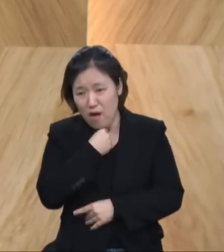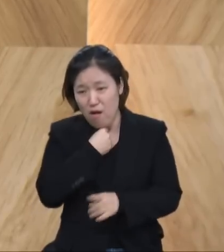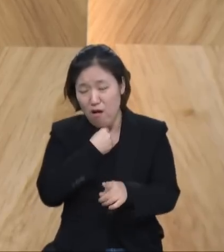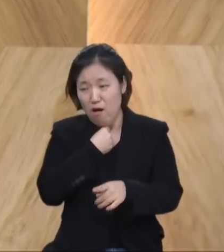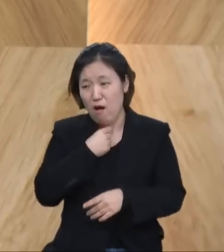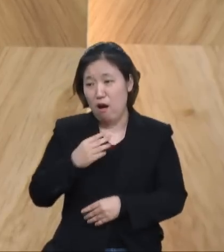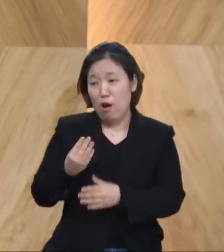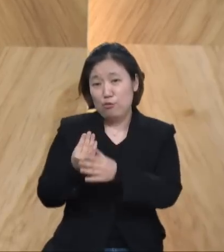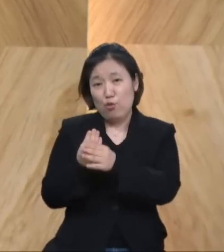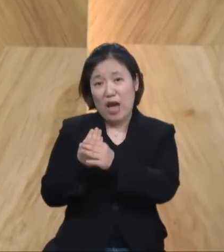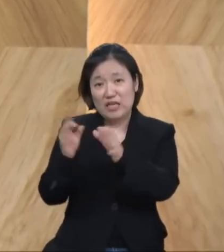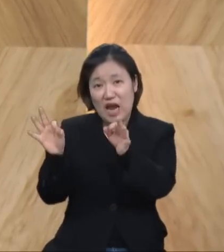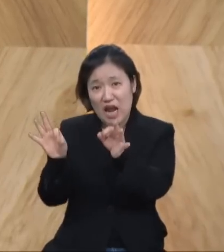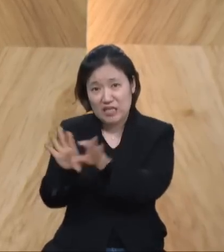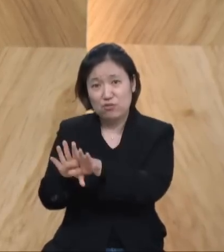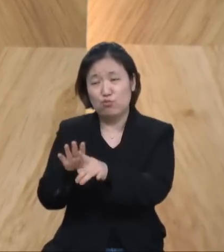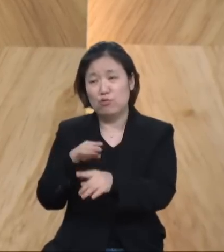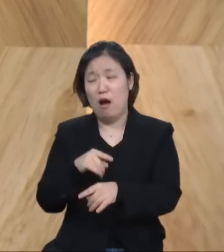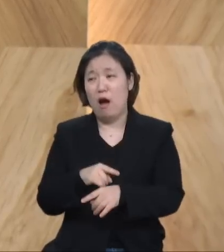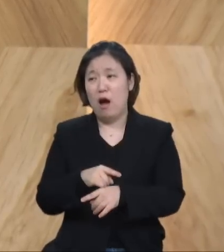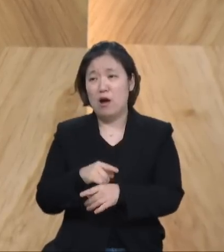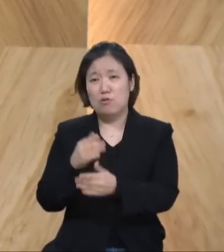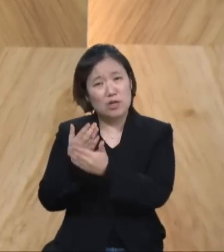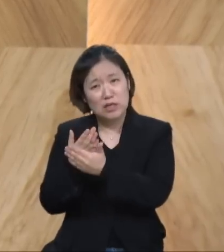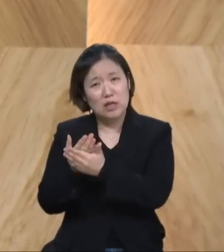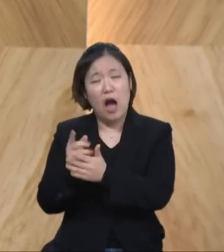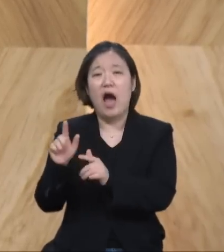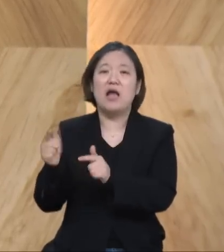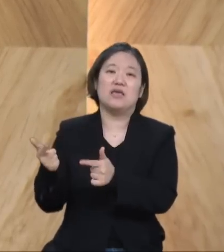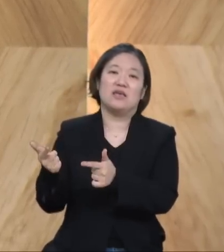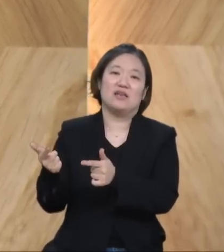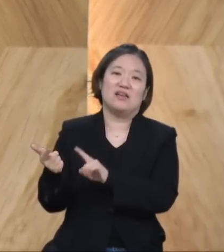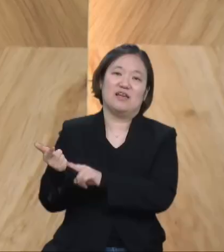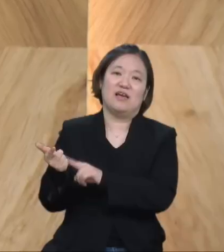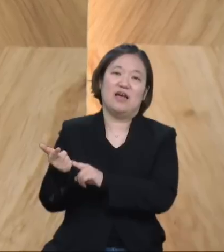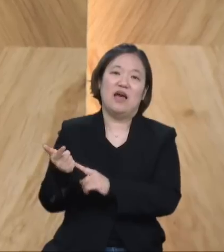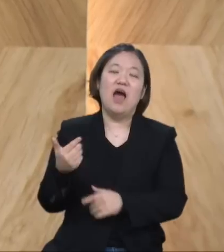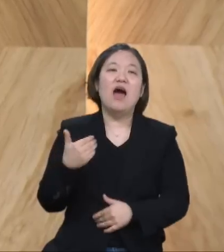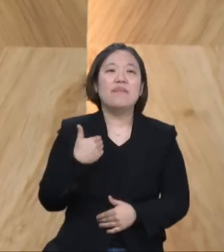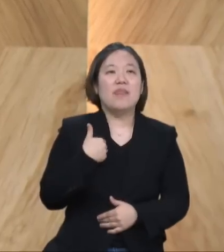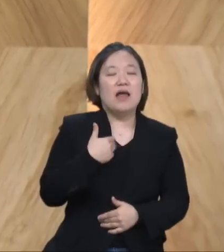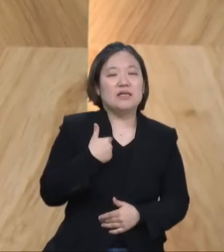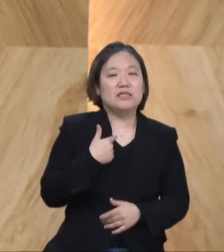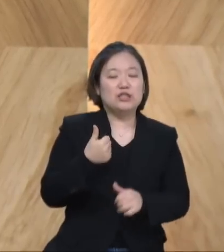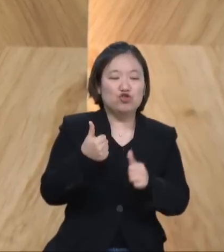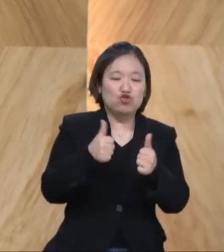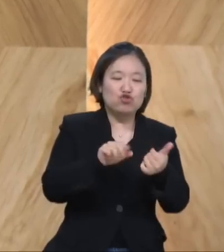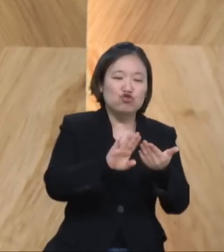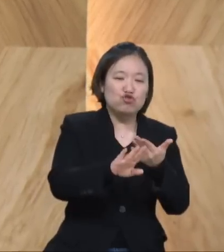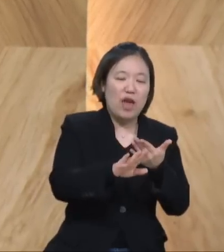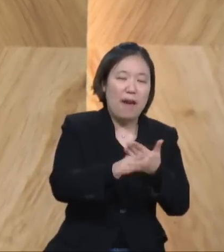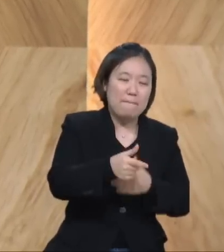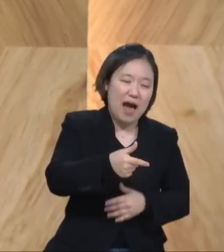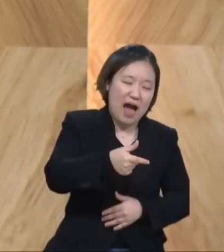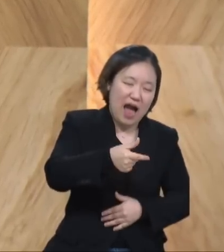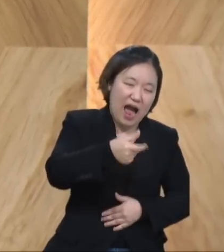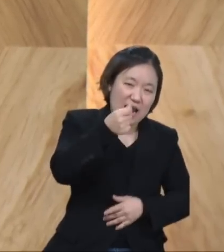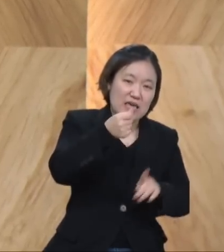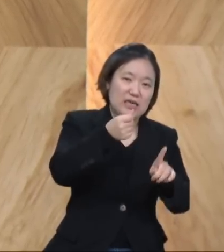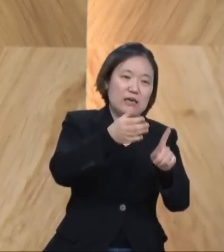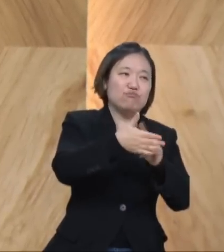아니에요 그냥 오직 더 살기를 바라지 않습니다 빨리 극락세계 왕생하기를 바랍니다